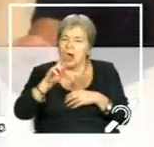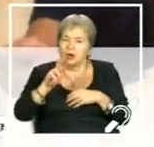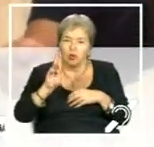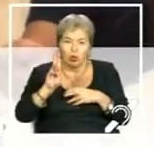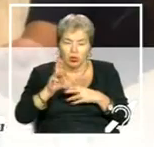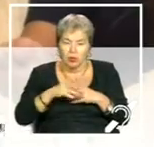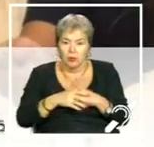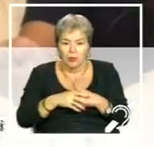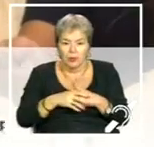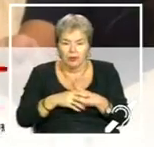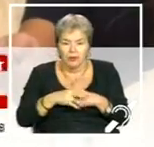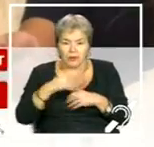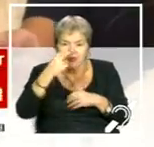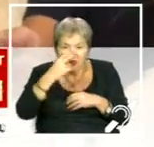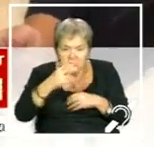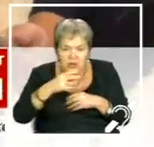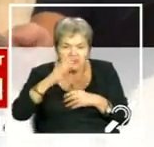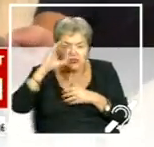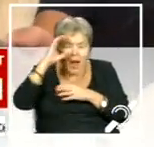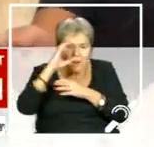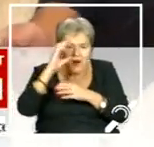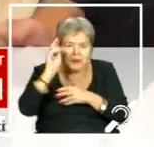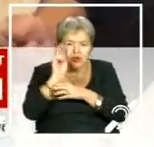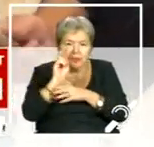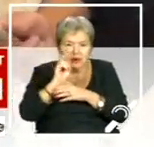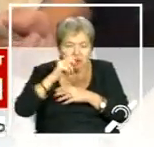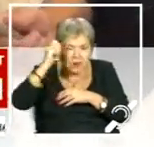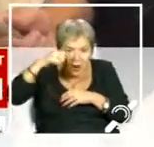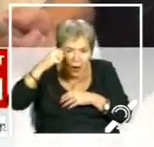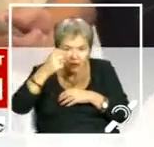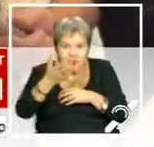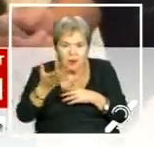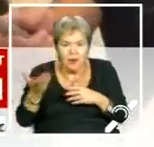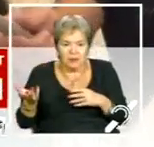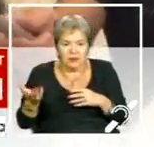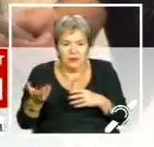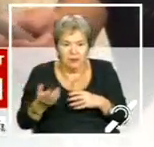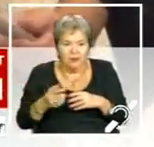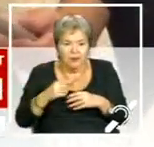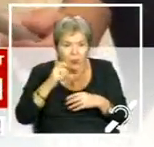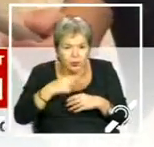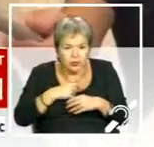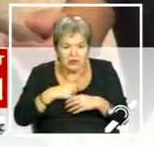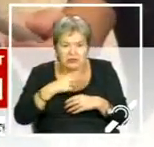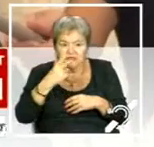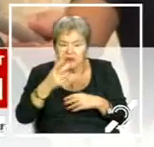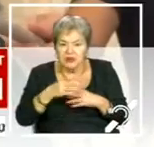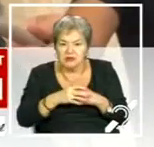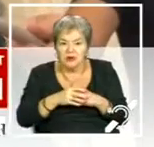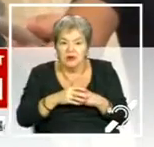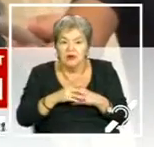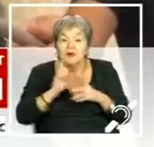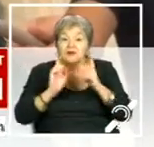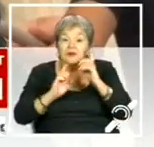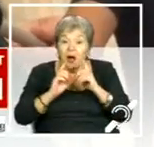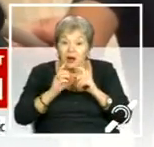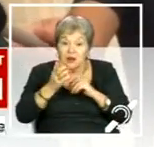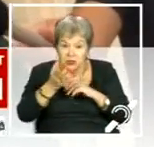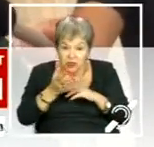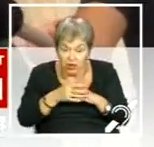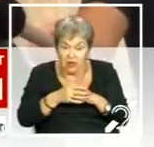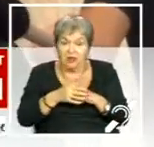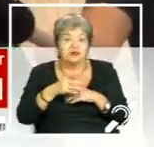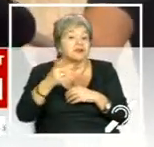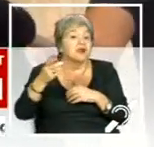publice imaginile care au... Nu e decizia mea, va trebui să spună drumul permanent, în măsură în care veți solicita o astfel de punere